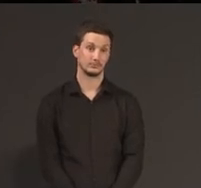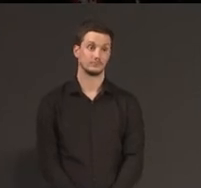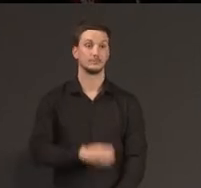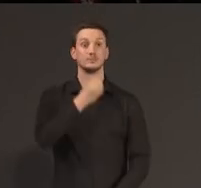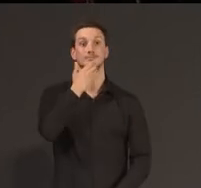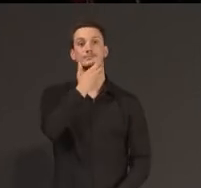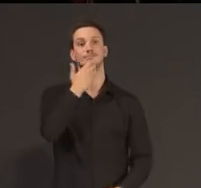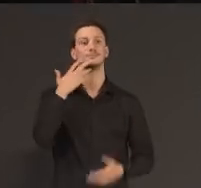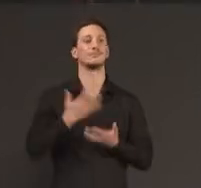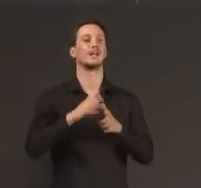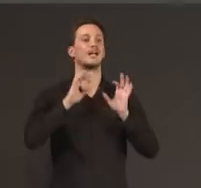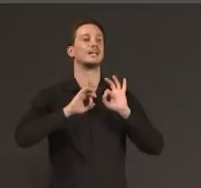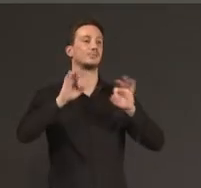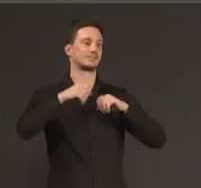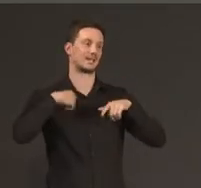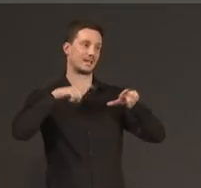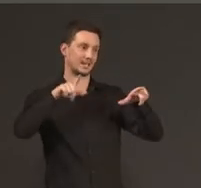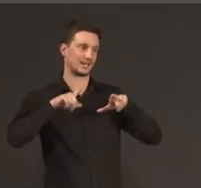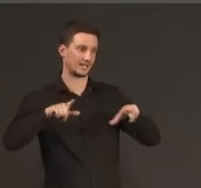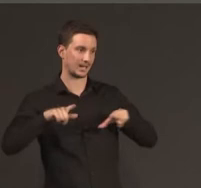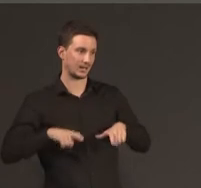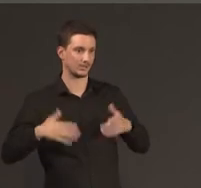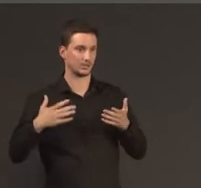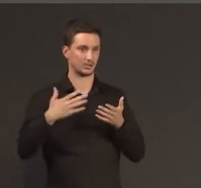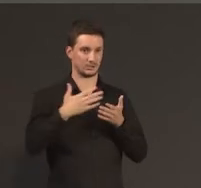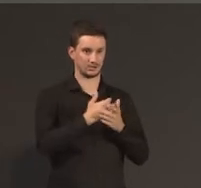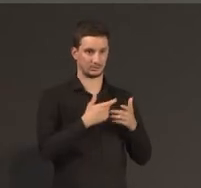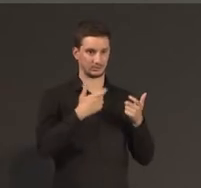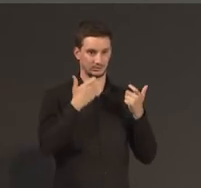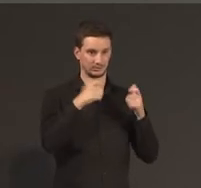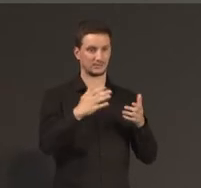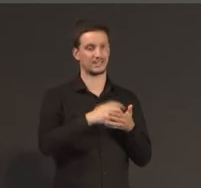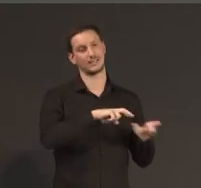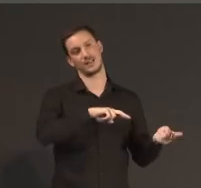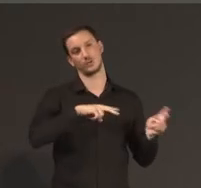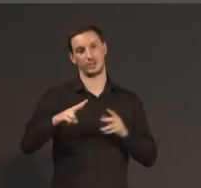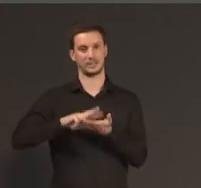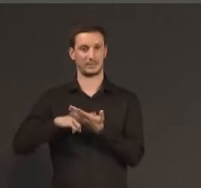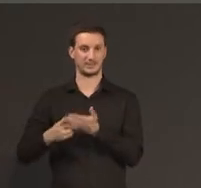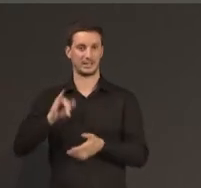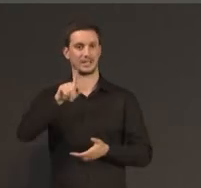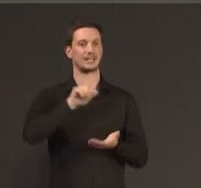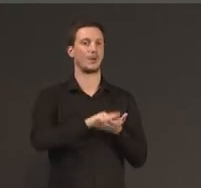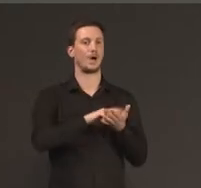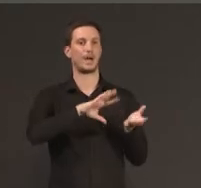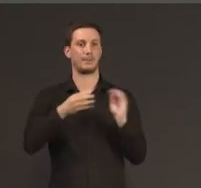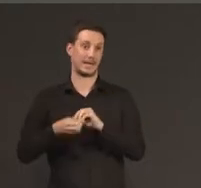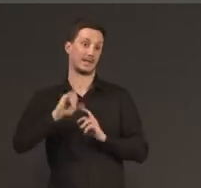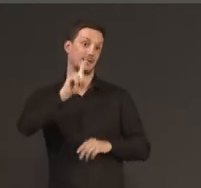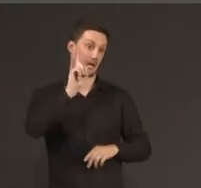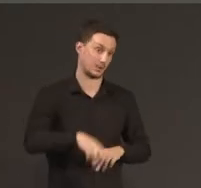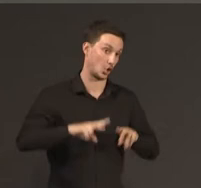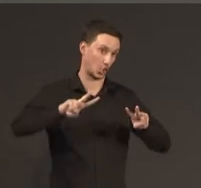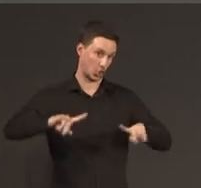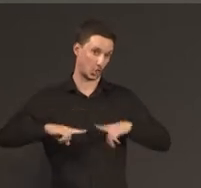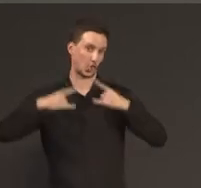A tothom, especialment a les graduades, les graduadis i els graduats de Traducció i Interpretació, Llengües Aplicades i, evidentment, del